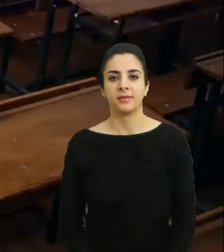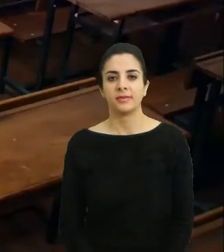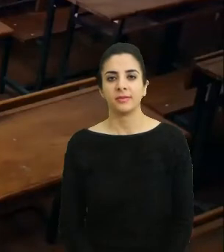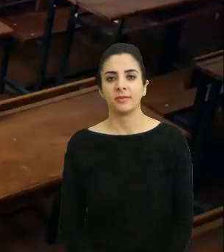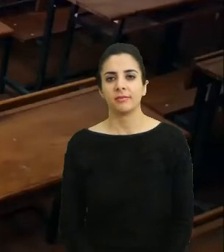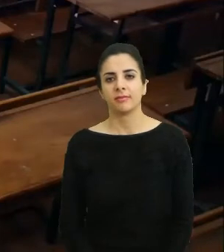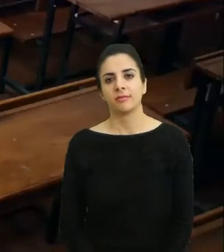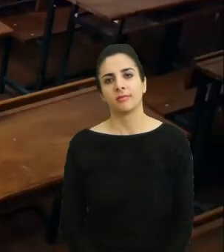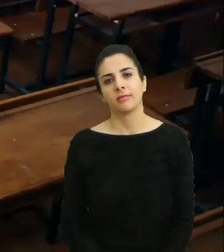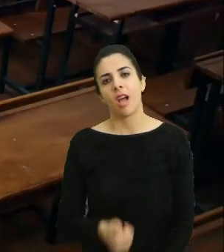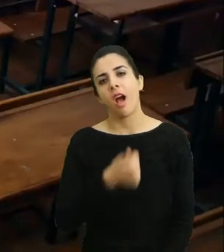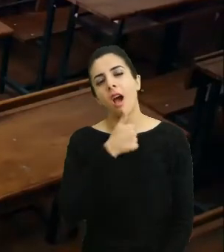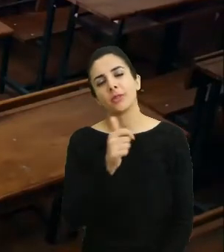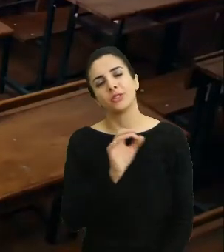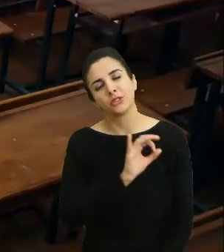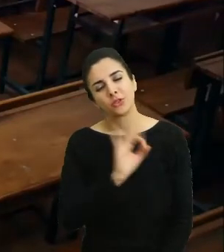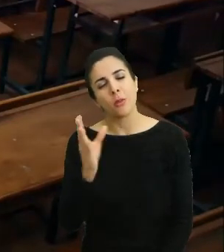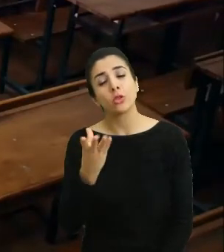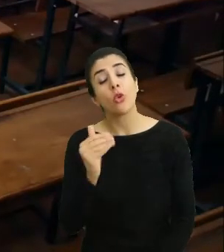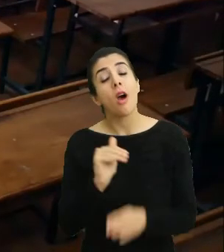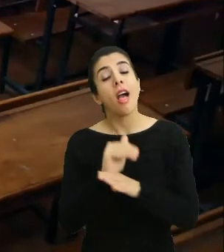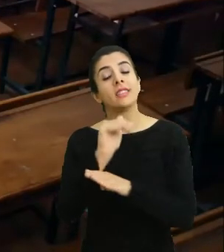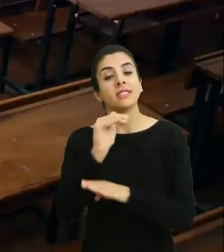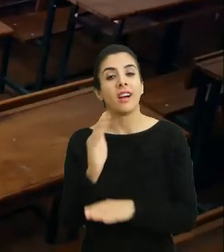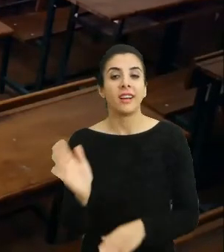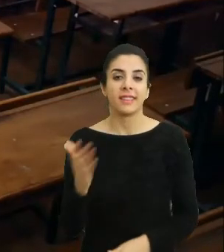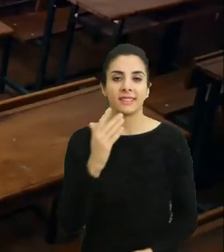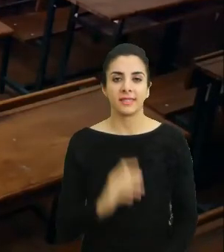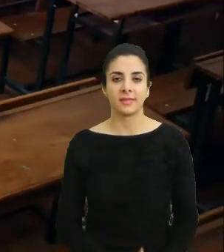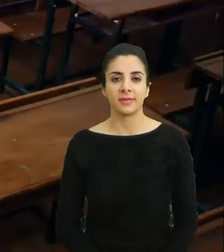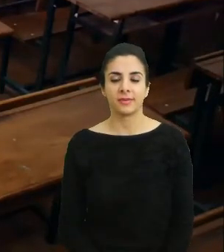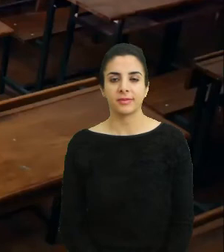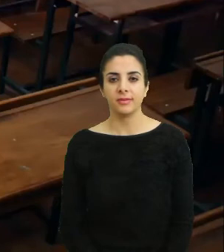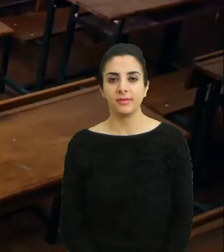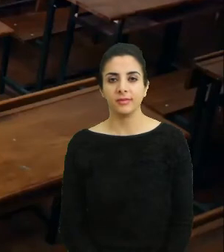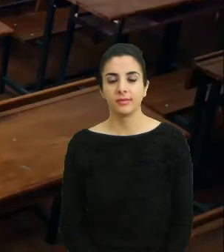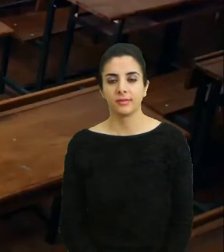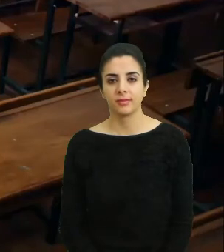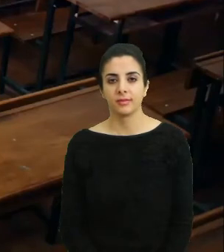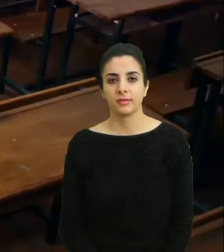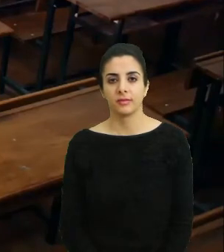gelsin. Ya çok yaşa. Çok yaşa Nuri abi, çok yaşa. Güler elinde gitarla evde.